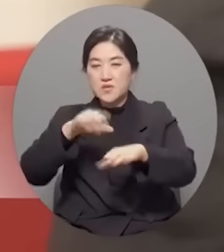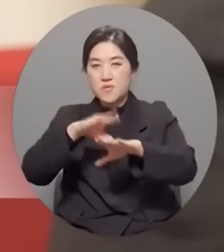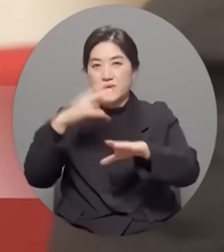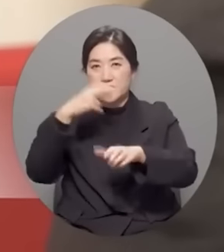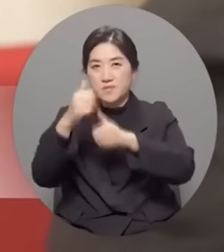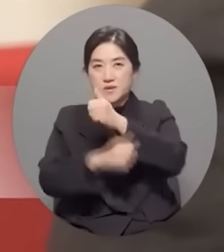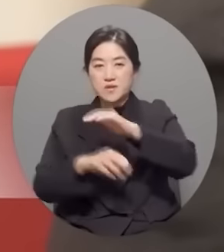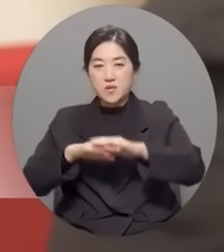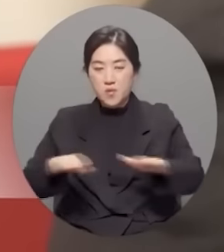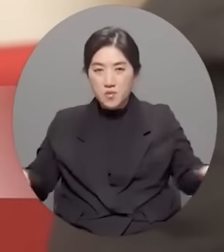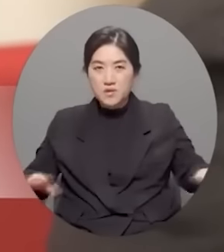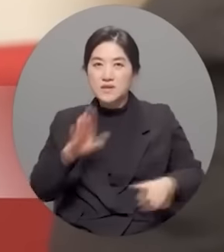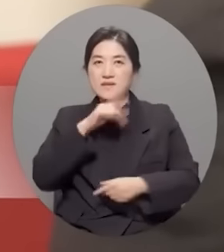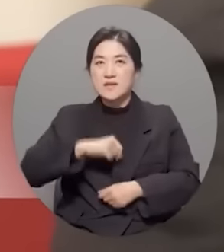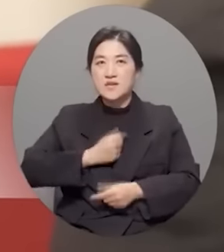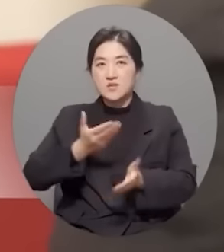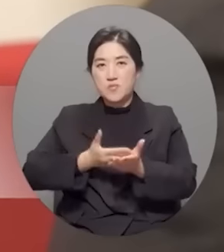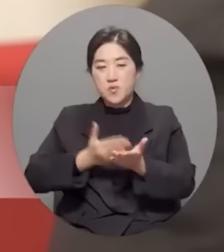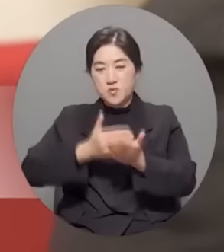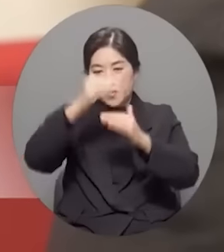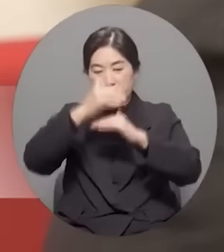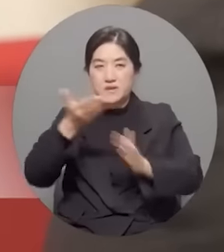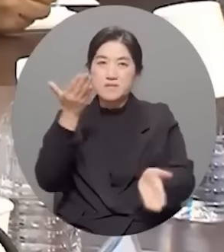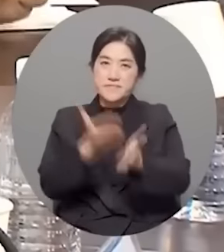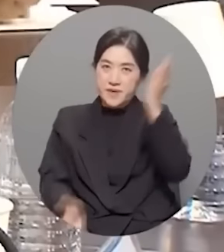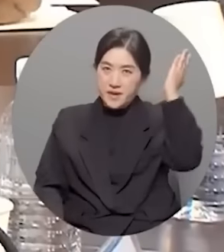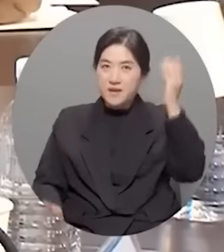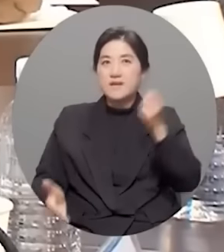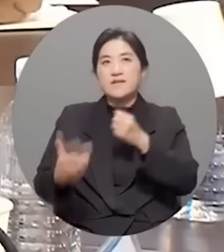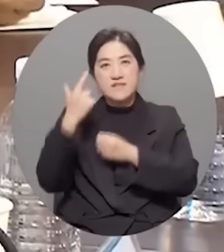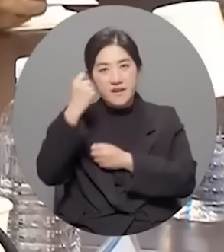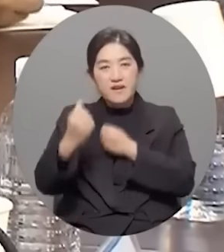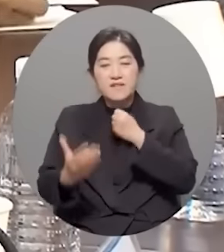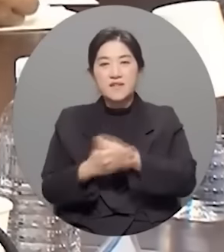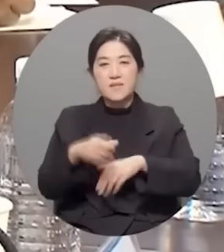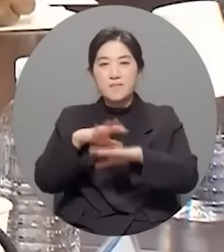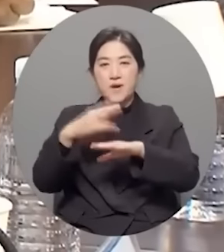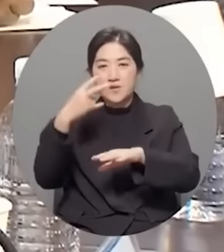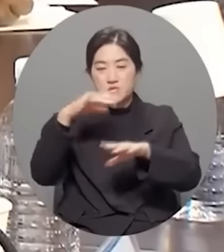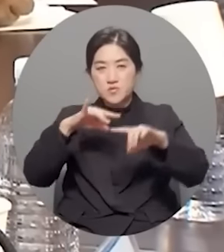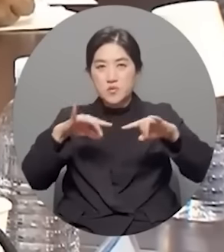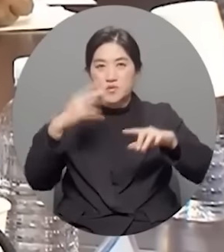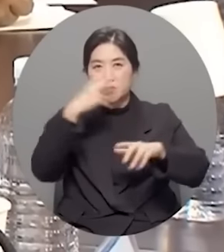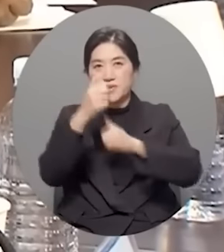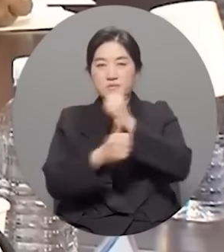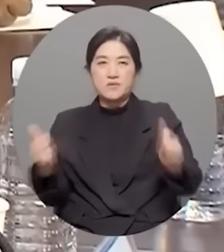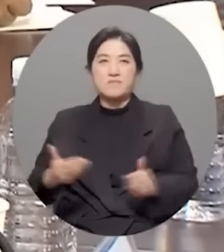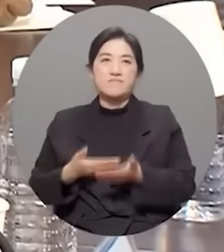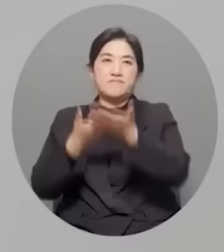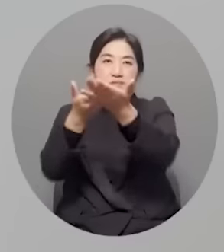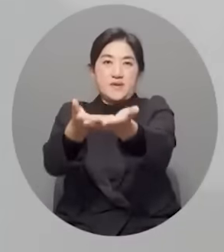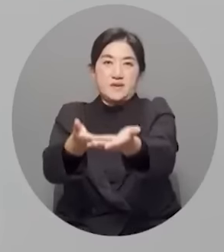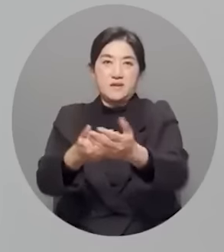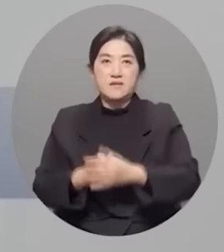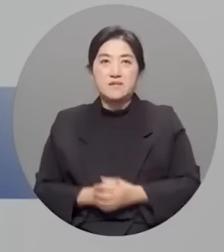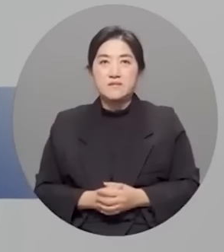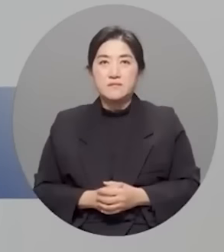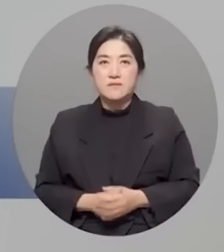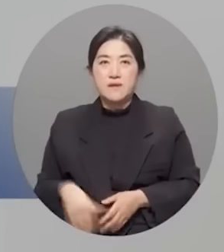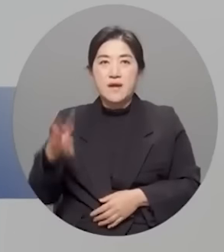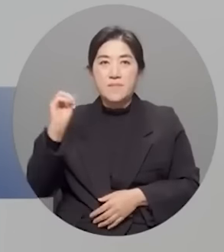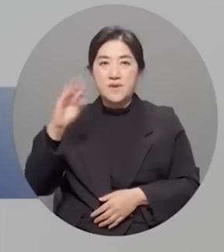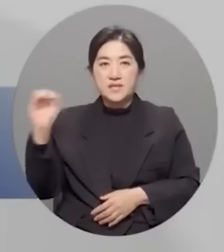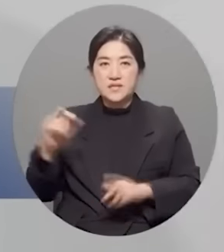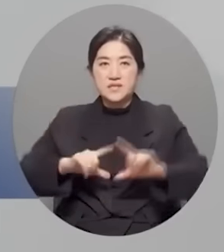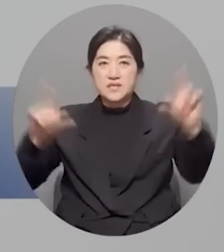공정성과 사실보도 조항 위반에 해당된다면 방송통신 심의위원회에 제소했습니다 MBC